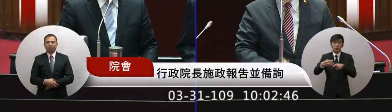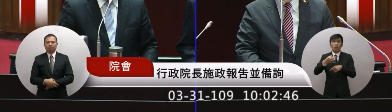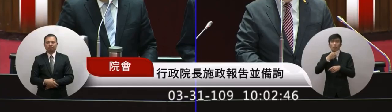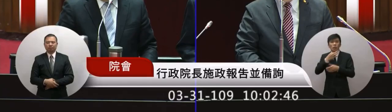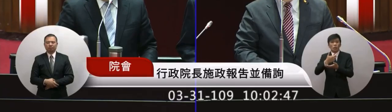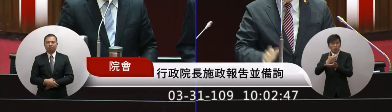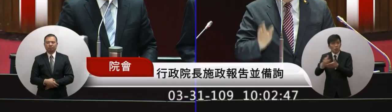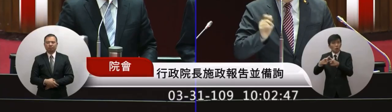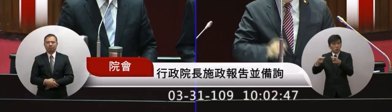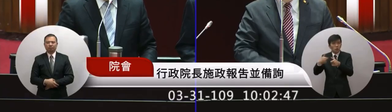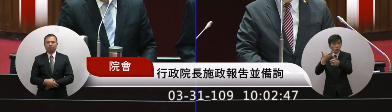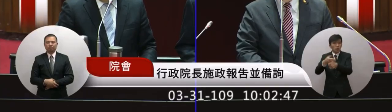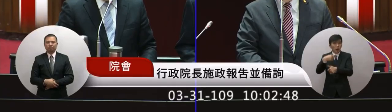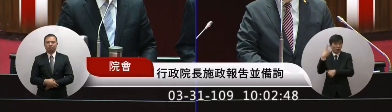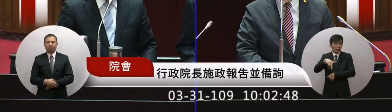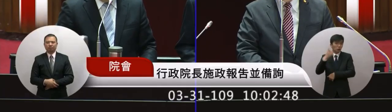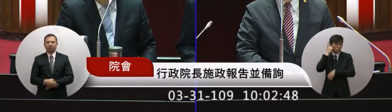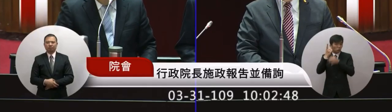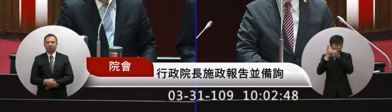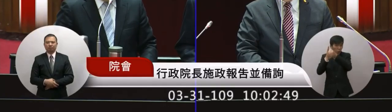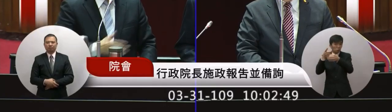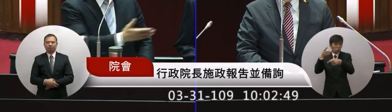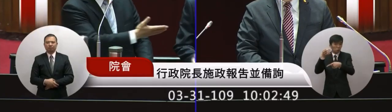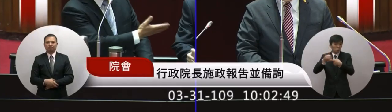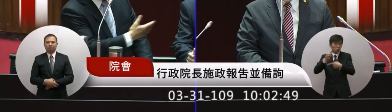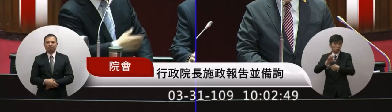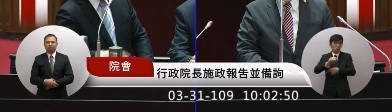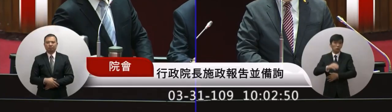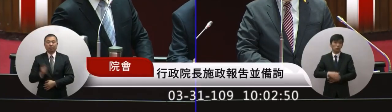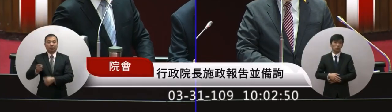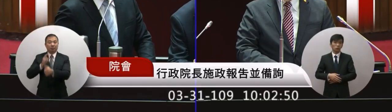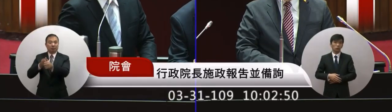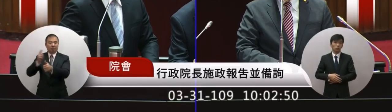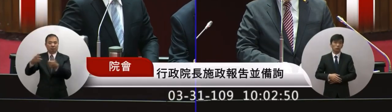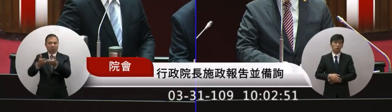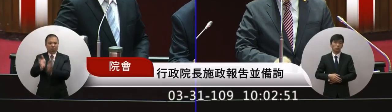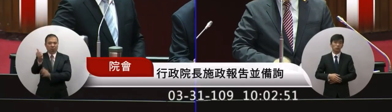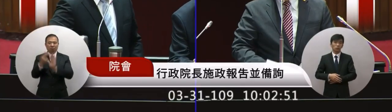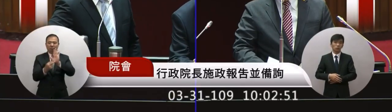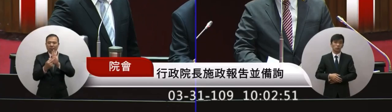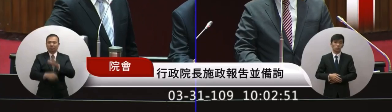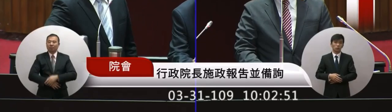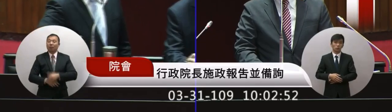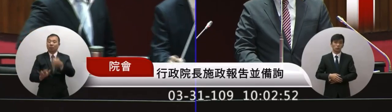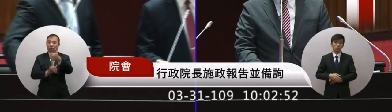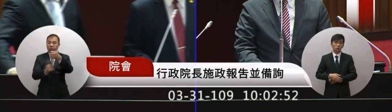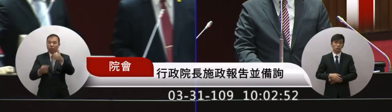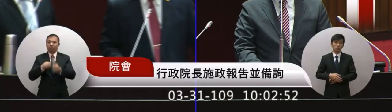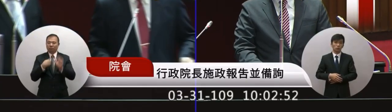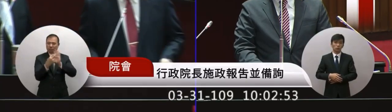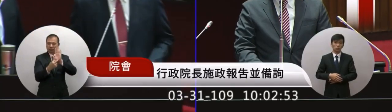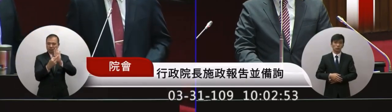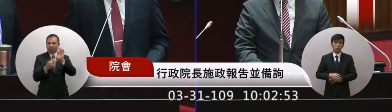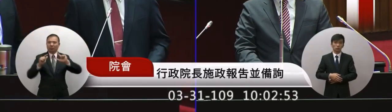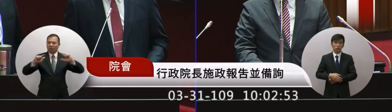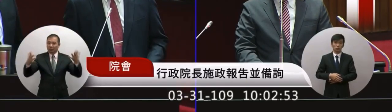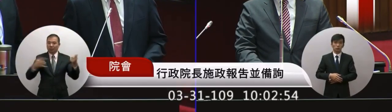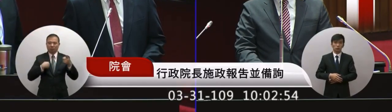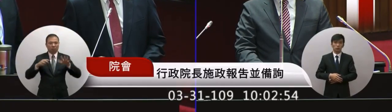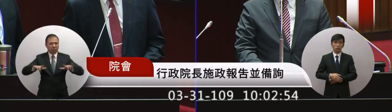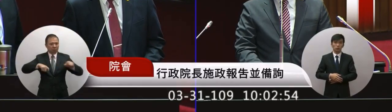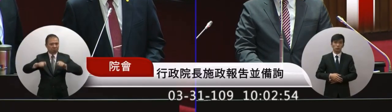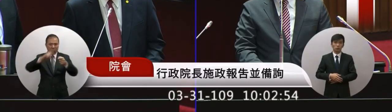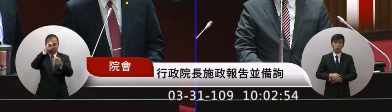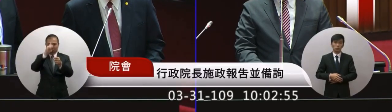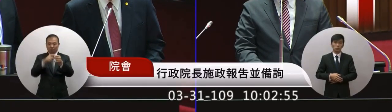行动支付就可以享受到折扣的一个优惠。 好，请部长 来跟委员报告一下，大概两个方向。现在呢，